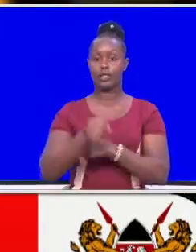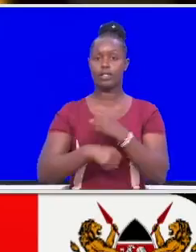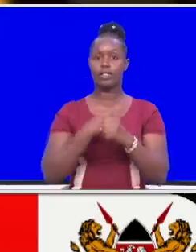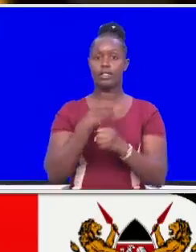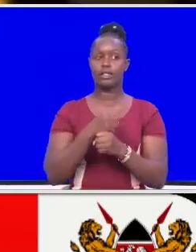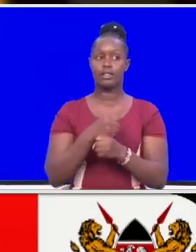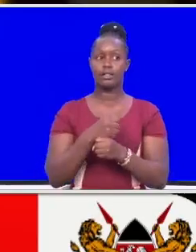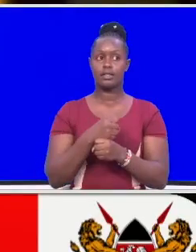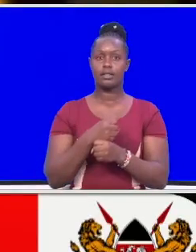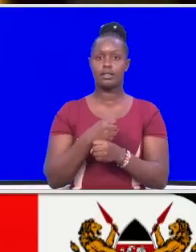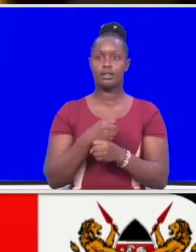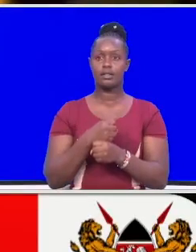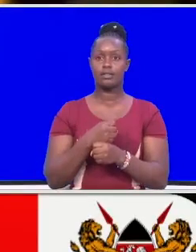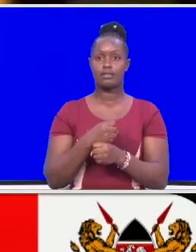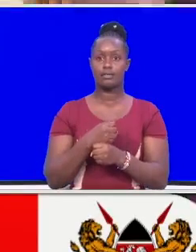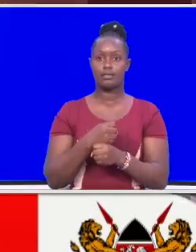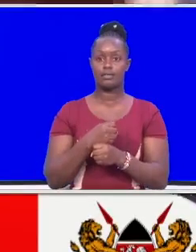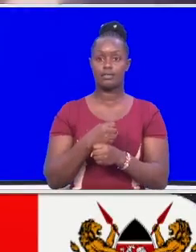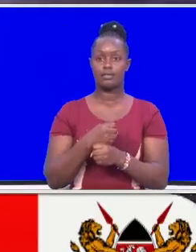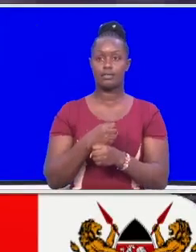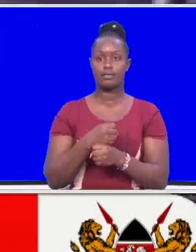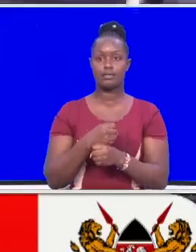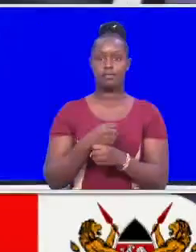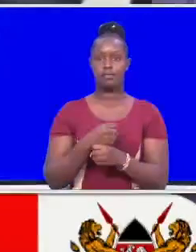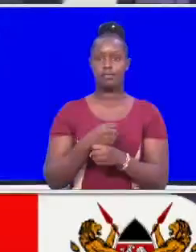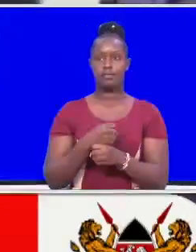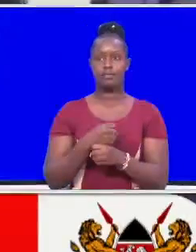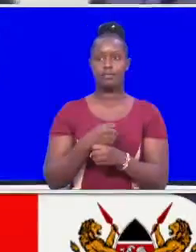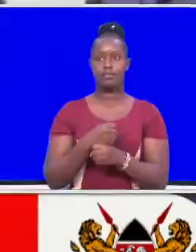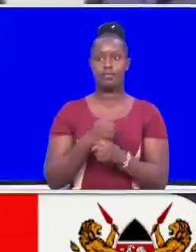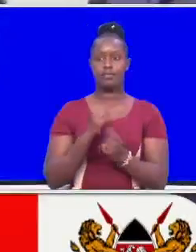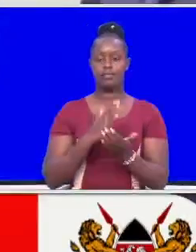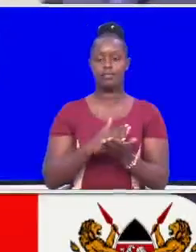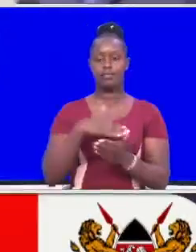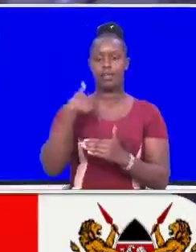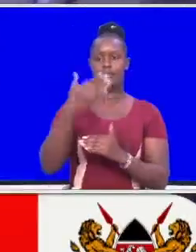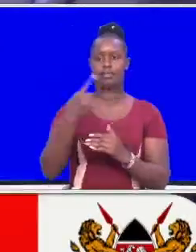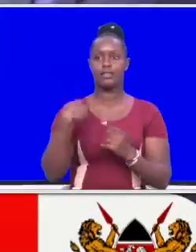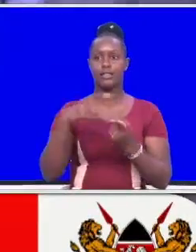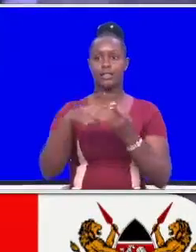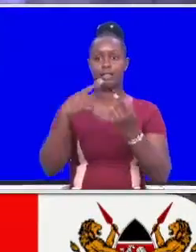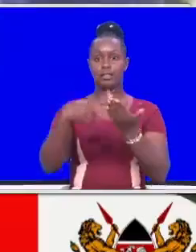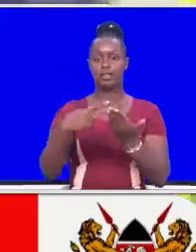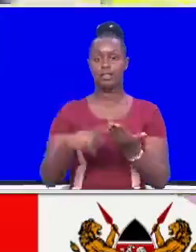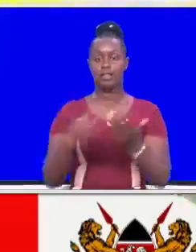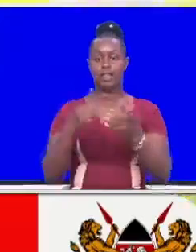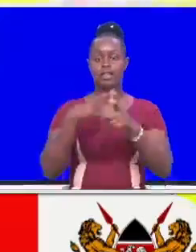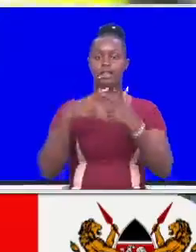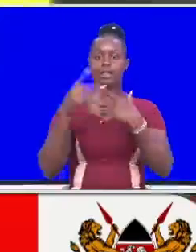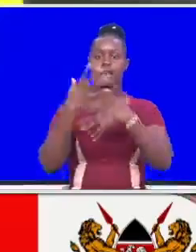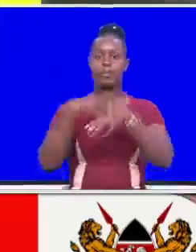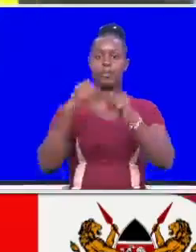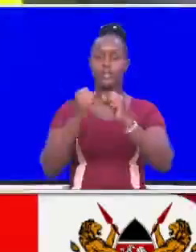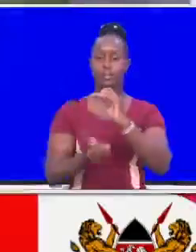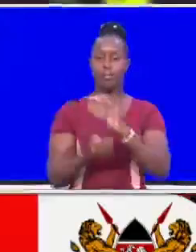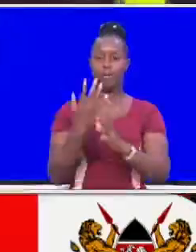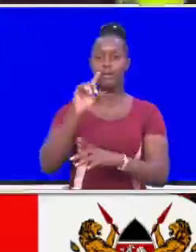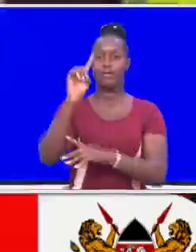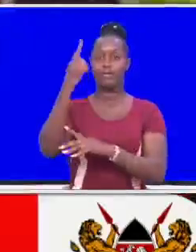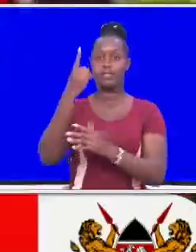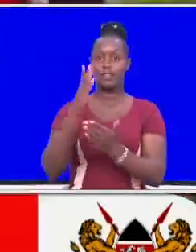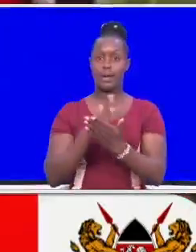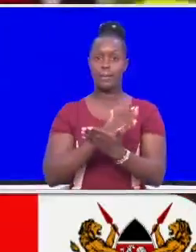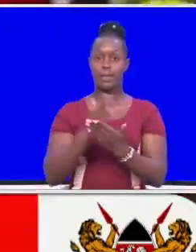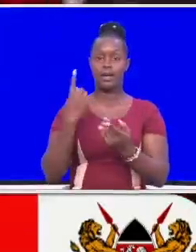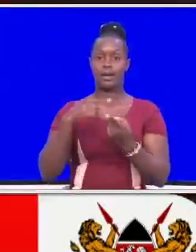to them. Because they are paying mortgage. Mwezi mmoja baada ya kuapishwa, Rais Ruto akazindua mradi wa kwanza eneo la Kibra,